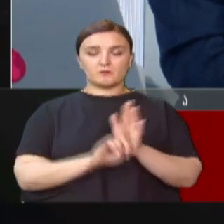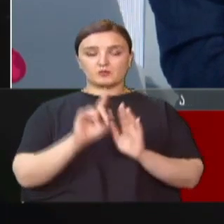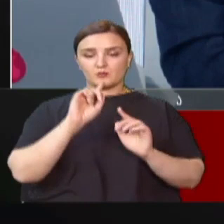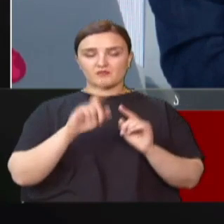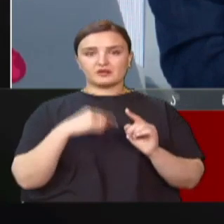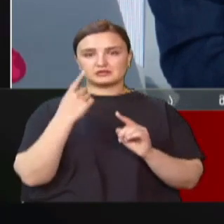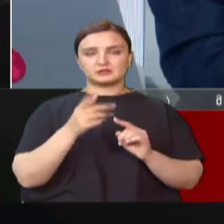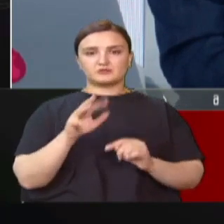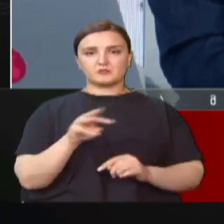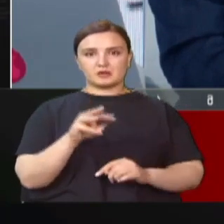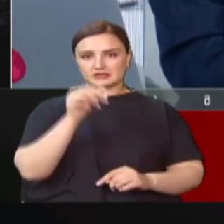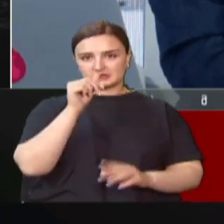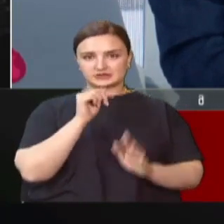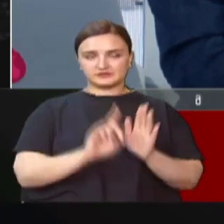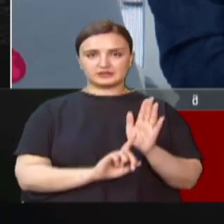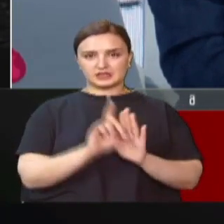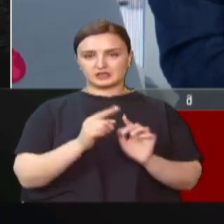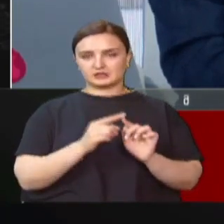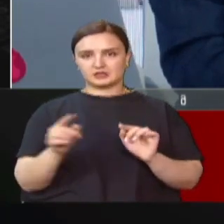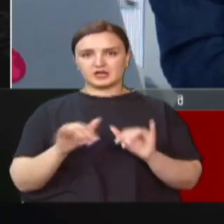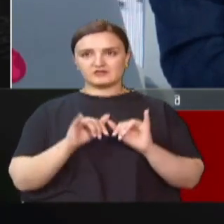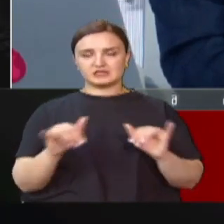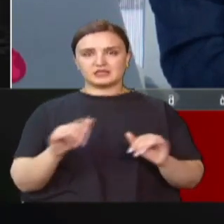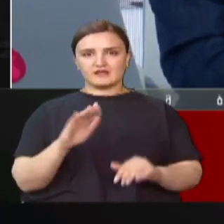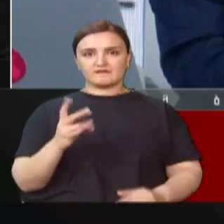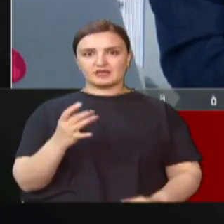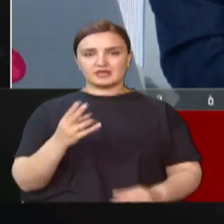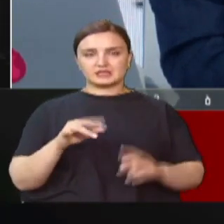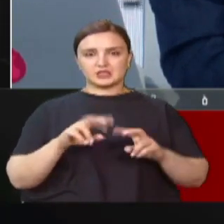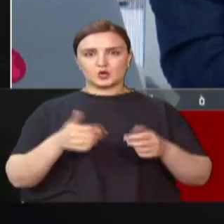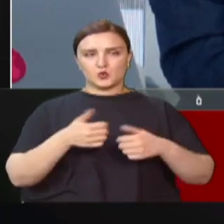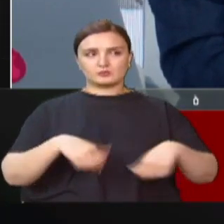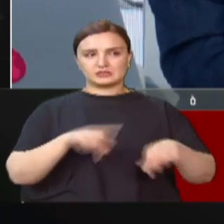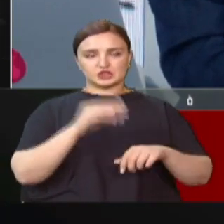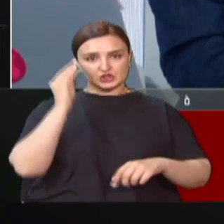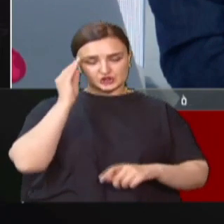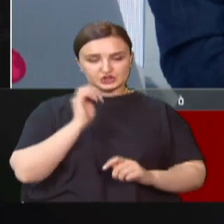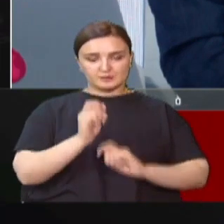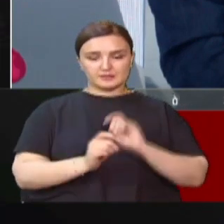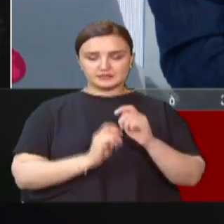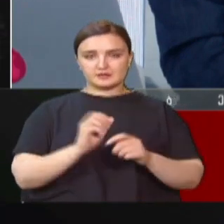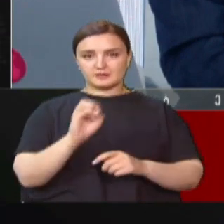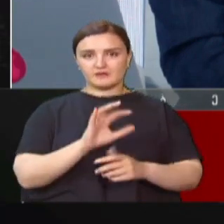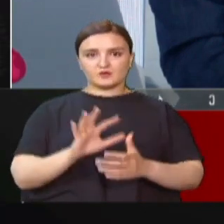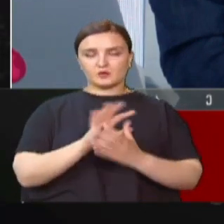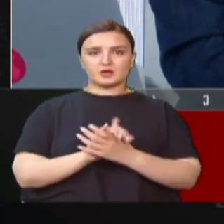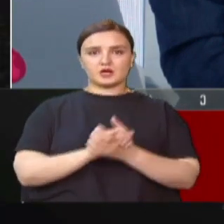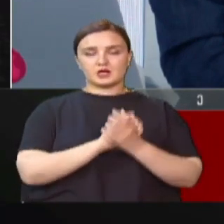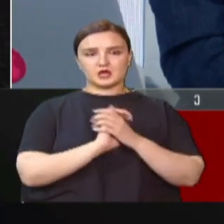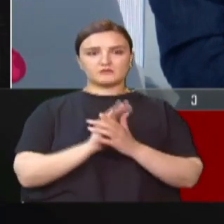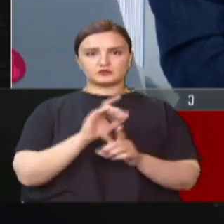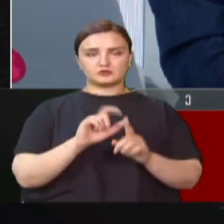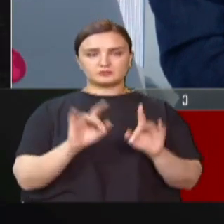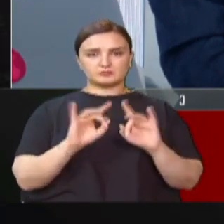მომავალი წლის მარტიდან. გავრცელდა ვენეციის კომისიის შეფასებები, ასევე დღეს ევროკავშირის წარმომადგენლობამ და ეგლჩმაც